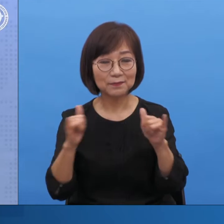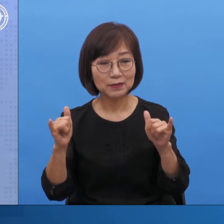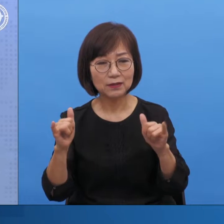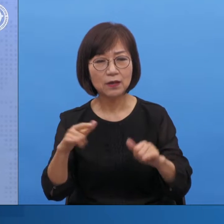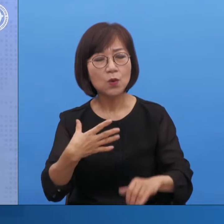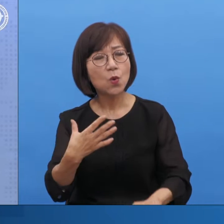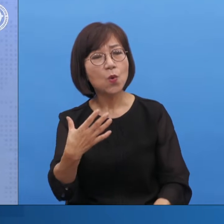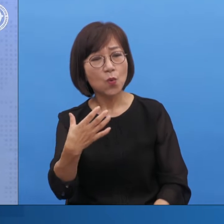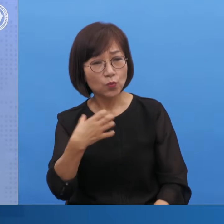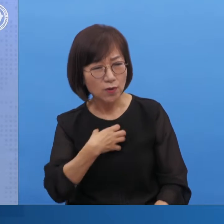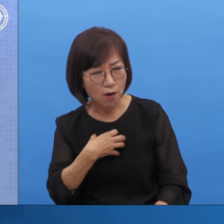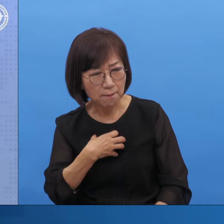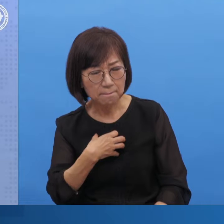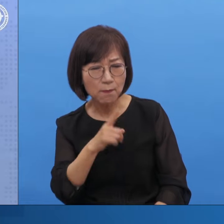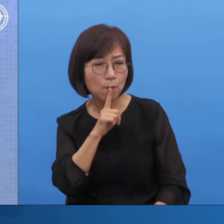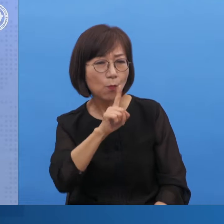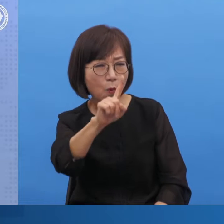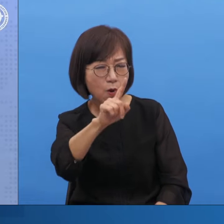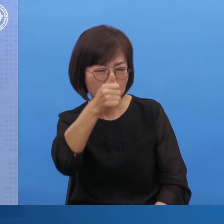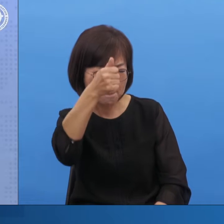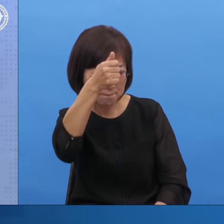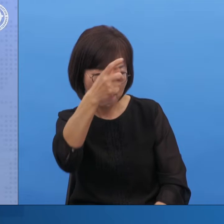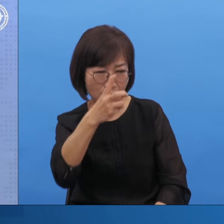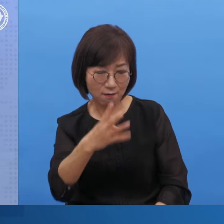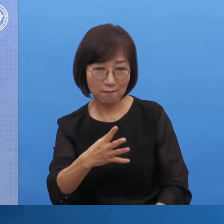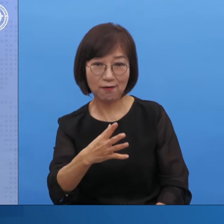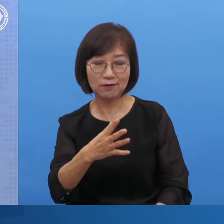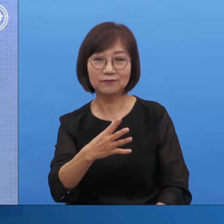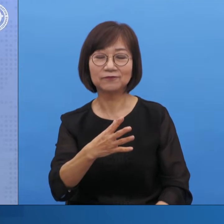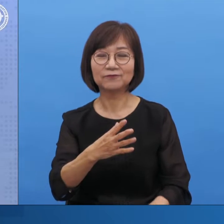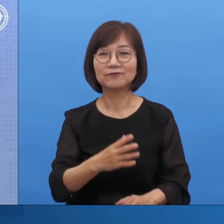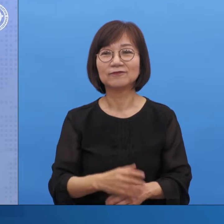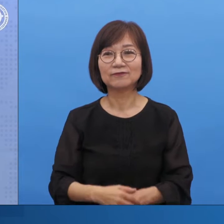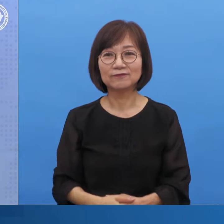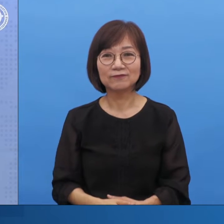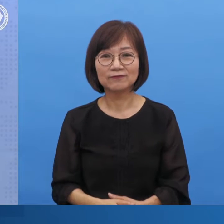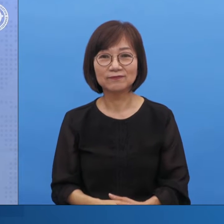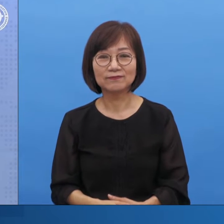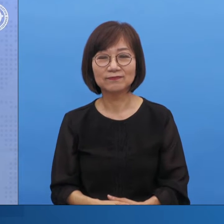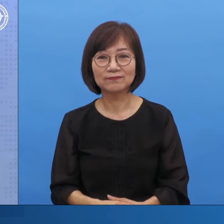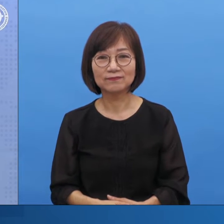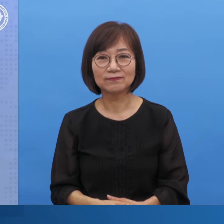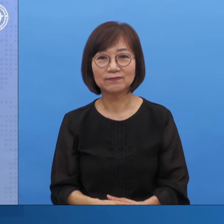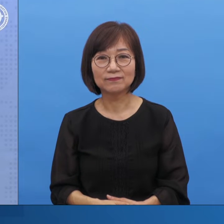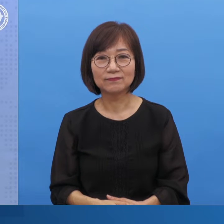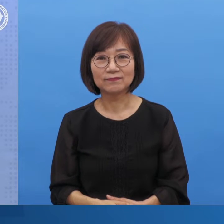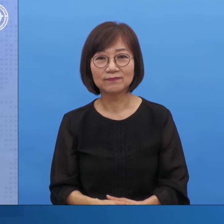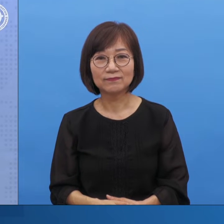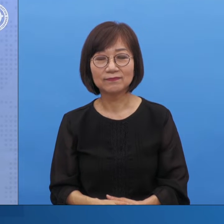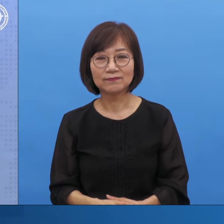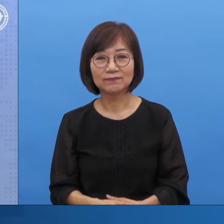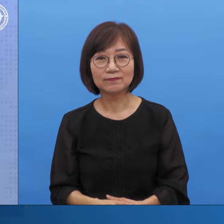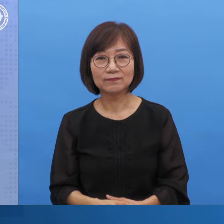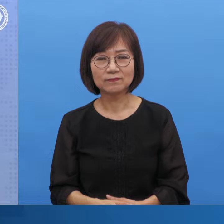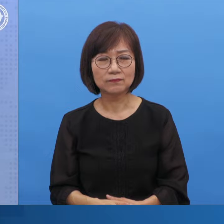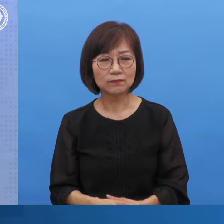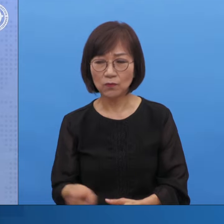위험하다고 얘기를 몇 번 했대요. And the inspector of the bridge several times had told them that this is very dangerous. 그